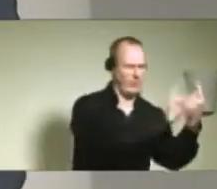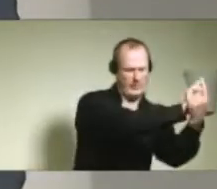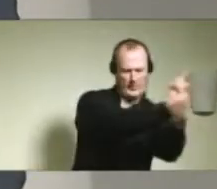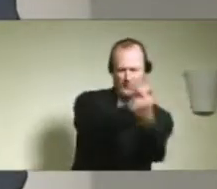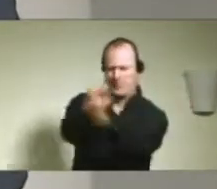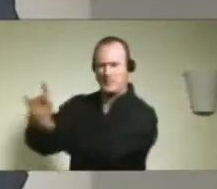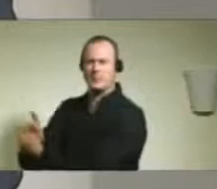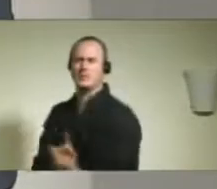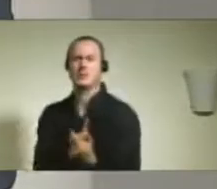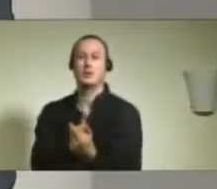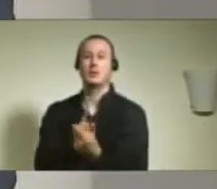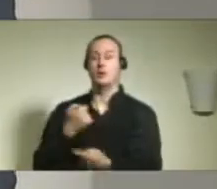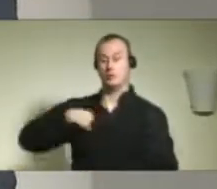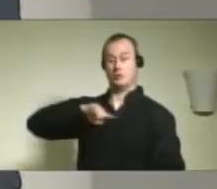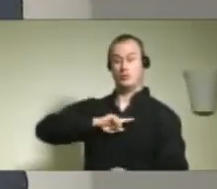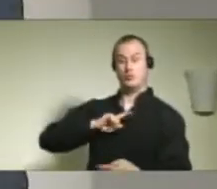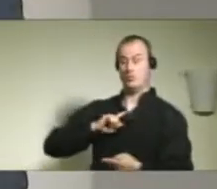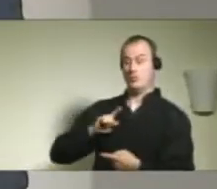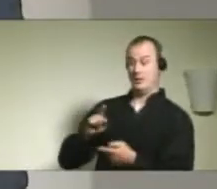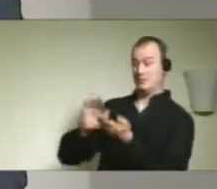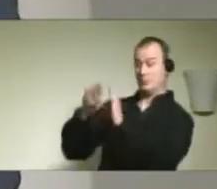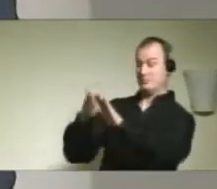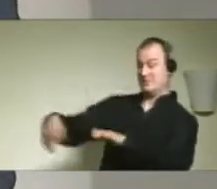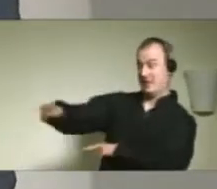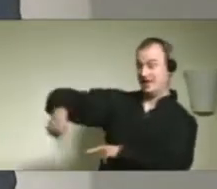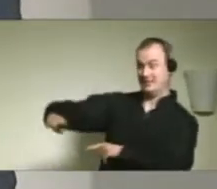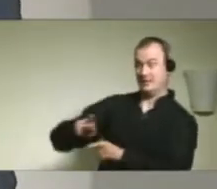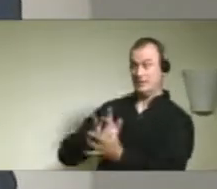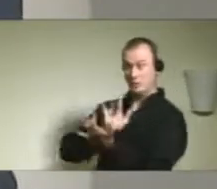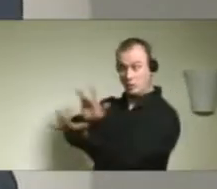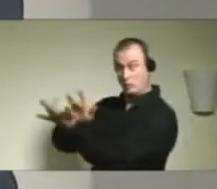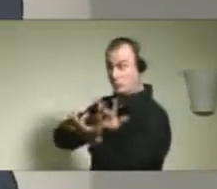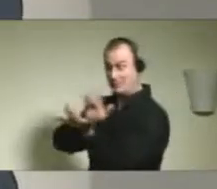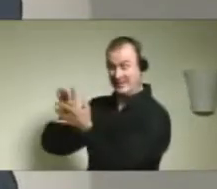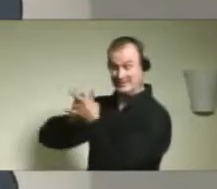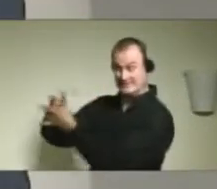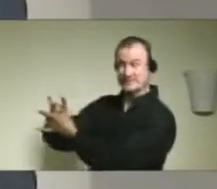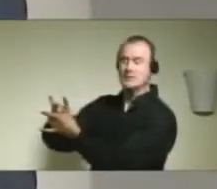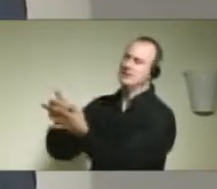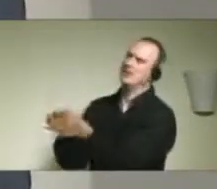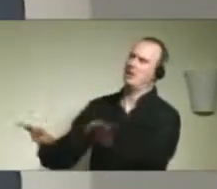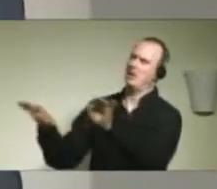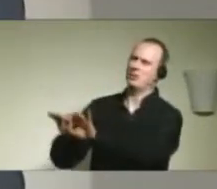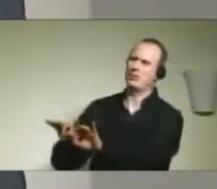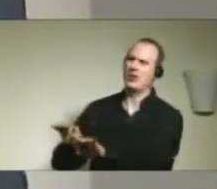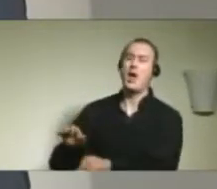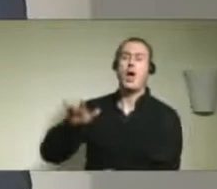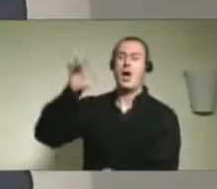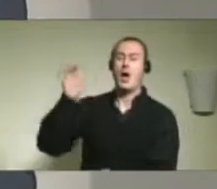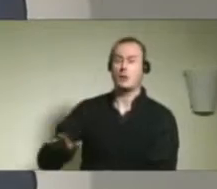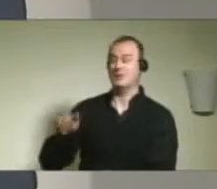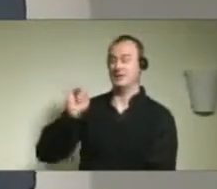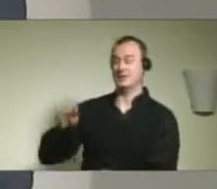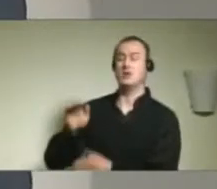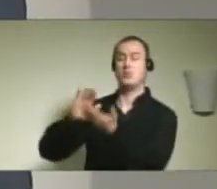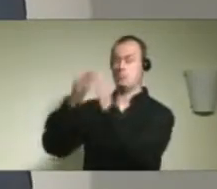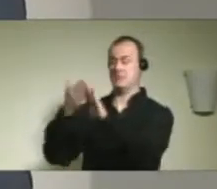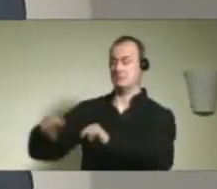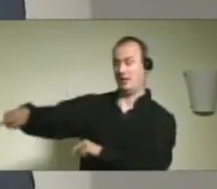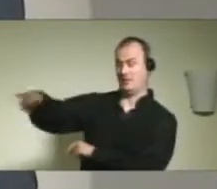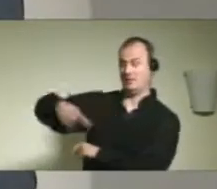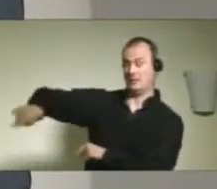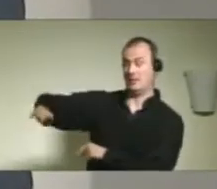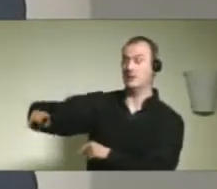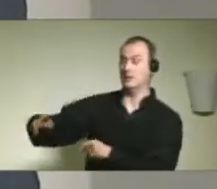municipalités, c'est très important parce que si on réussit à faire en sorte que les municipalités disent on